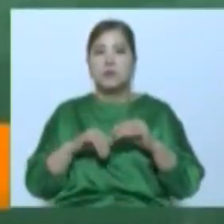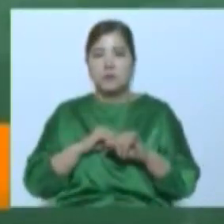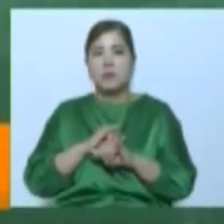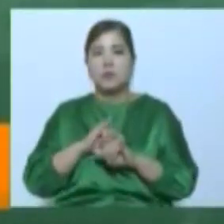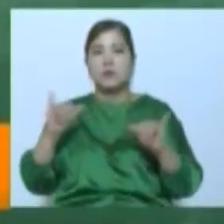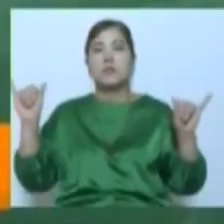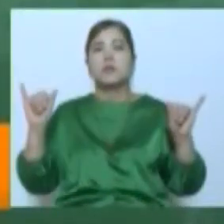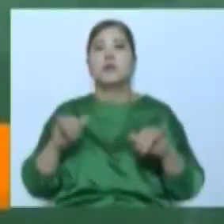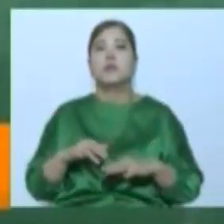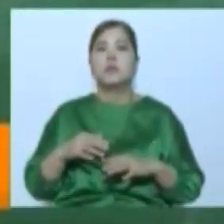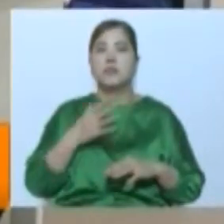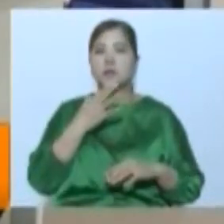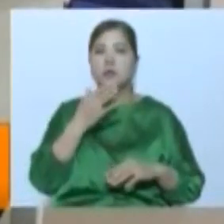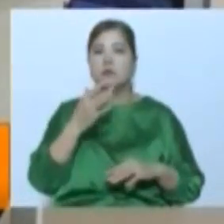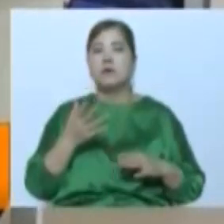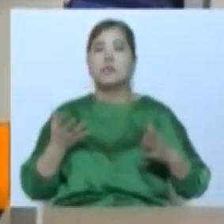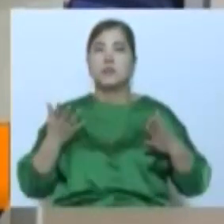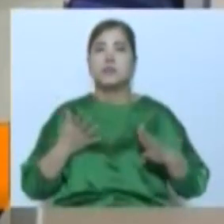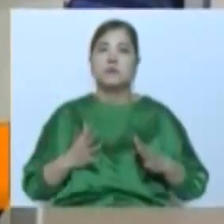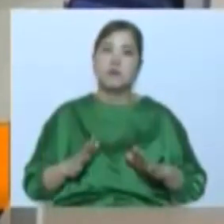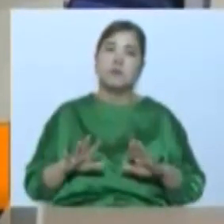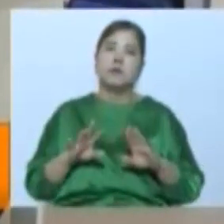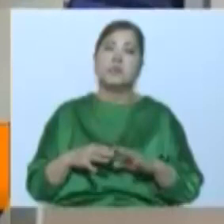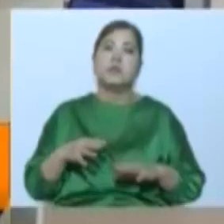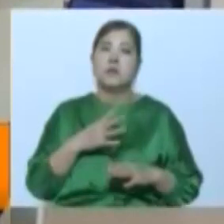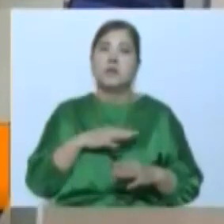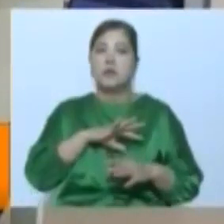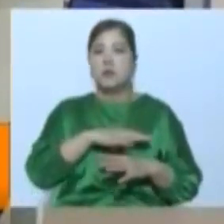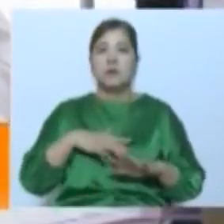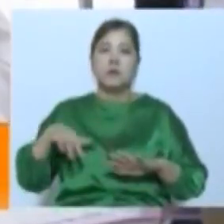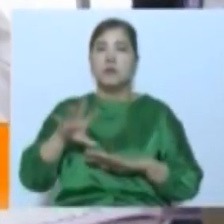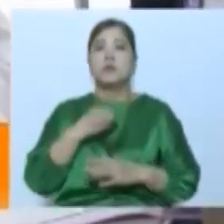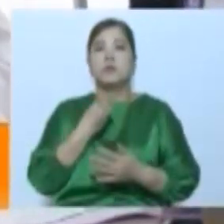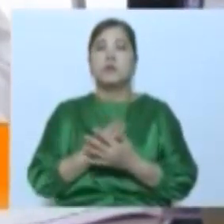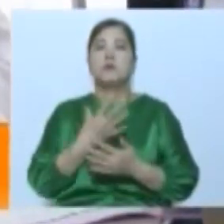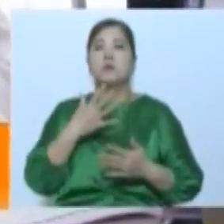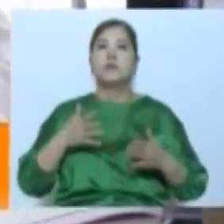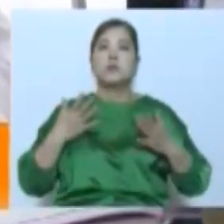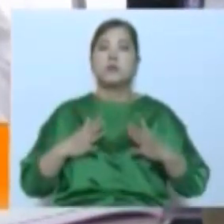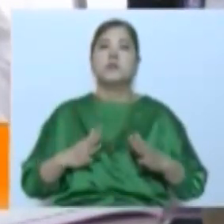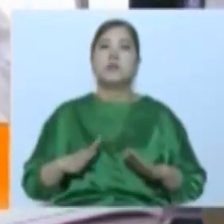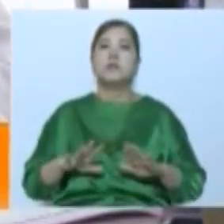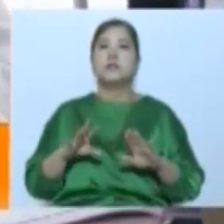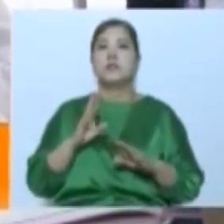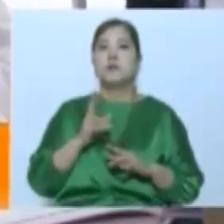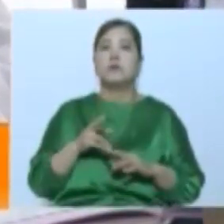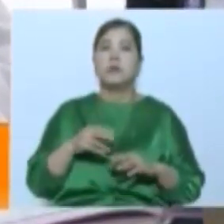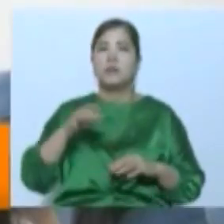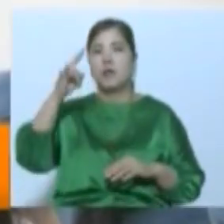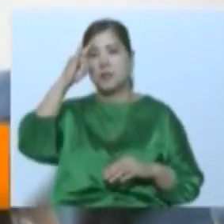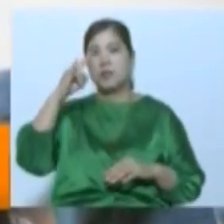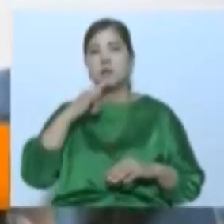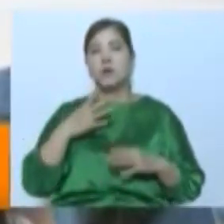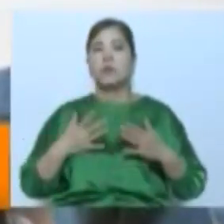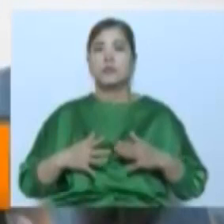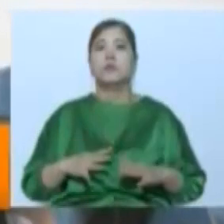словам национального единства прославлять наши ценности надевая современную одежду с символикой нации и нося казахские украшения